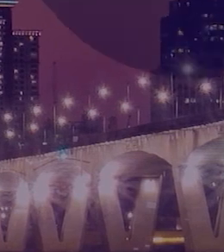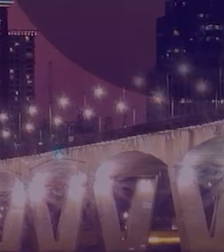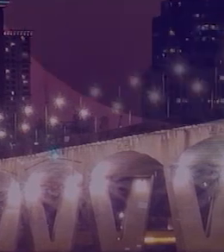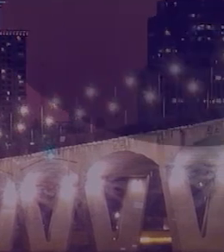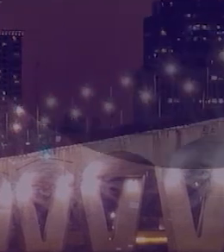n